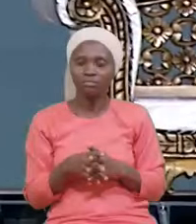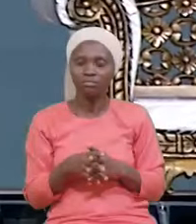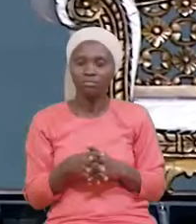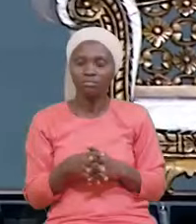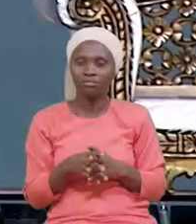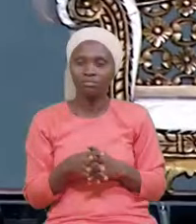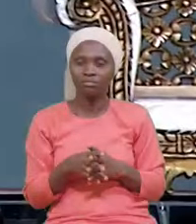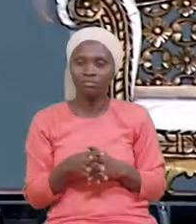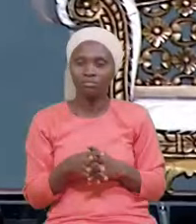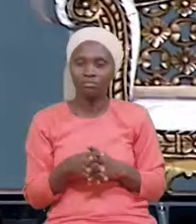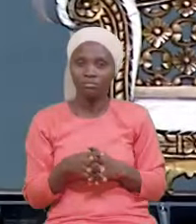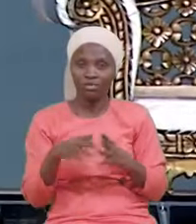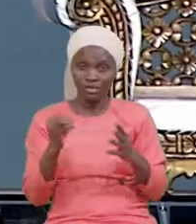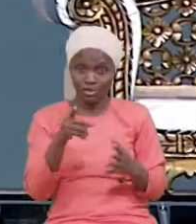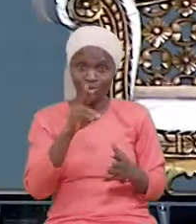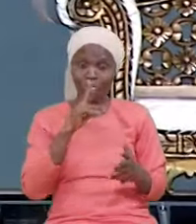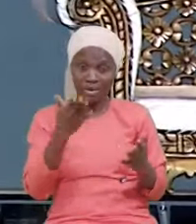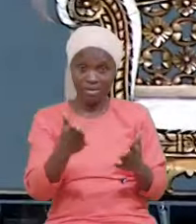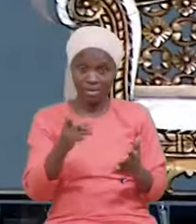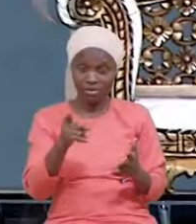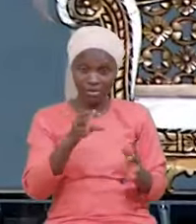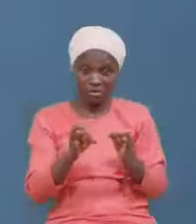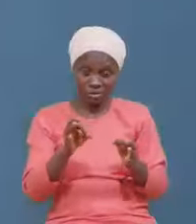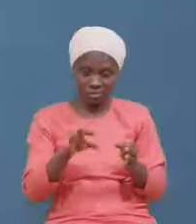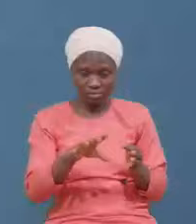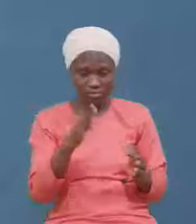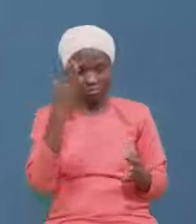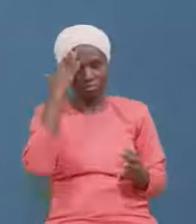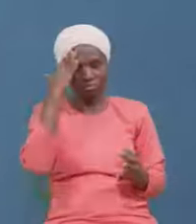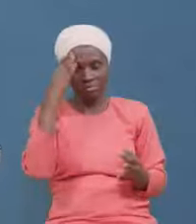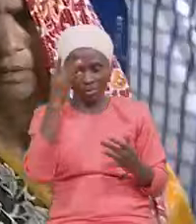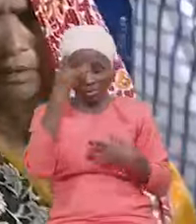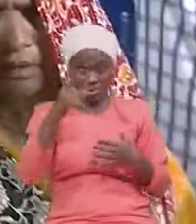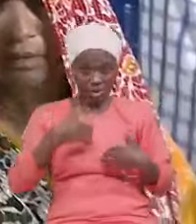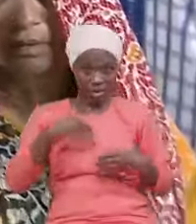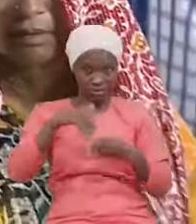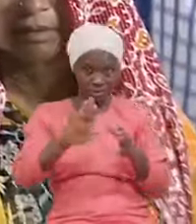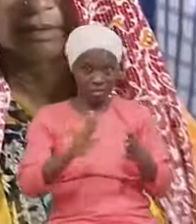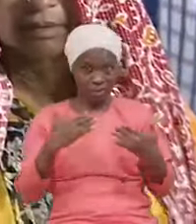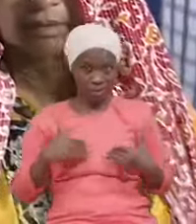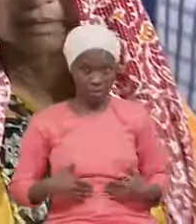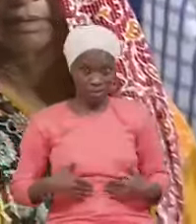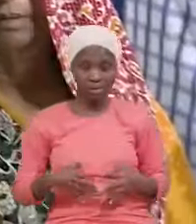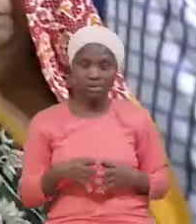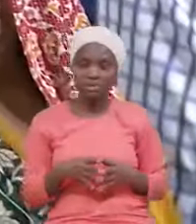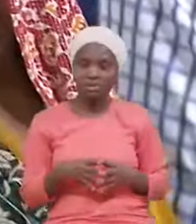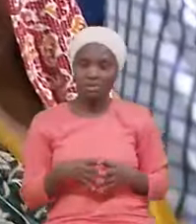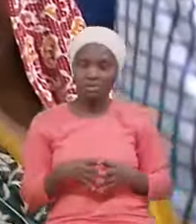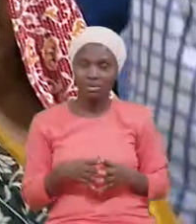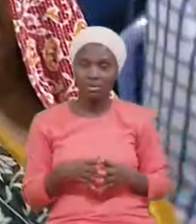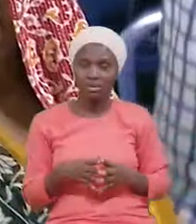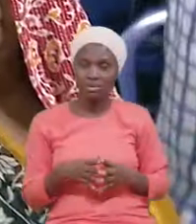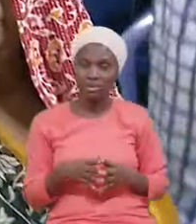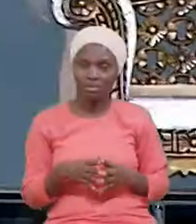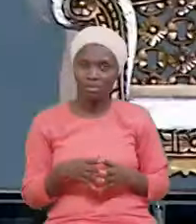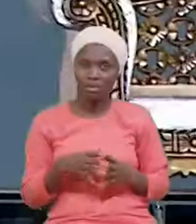మీకు విడుదల ఇస్తాడు. So you identify the sickness you have in the body. ఇప్పుడు మీ దేహములో ఎక్కడ రోగము వ్యాధి ఉందో చూసుకోండి.